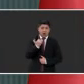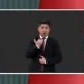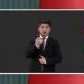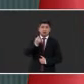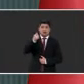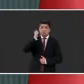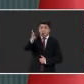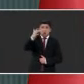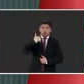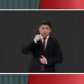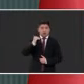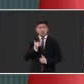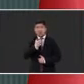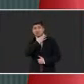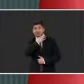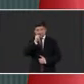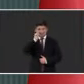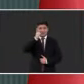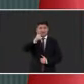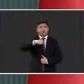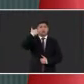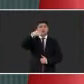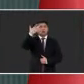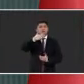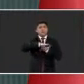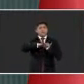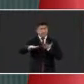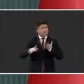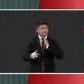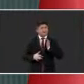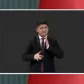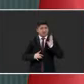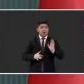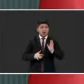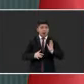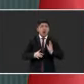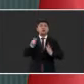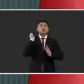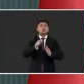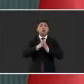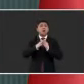düşüş bir süre sonra telafi edilebilirken, kaybedilen işin,